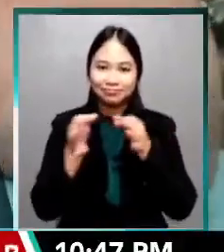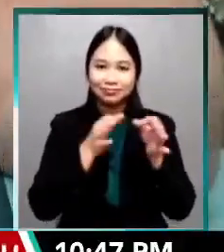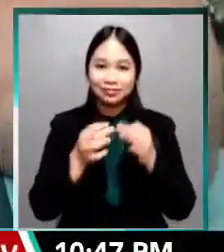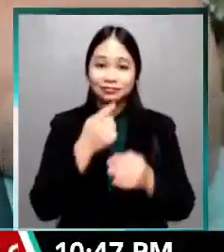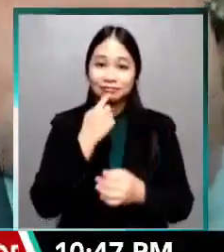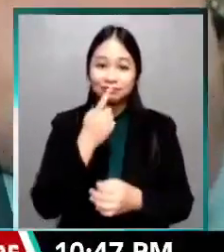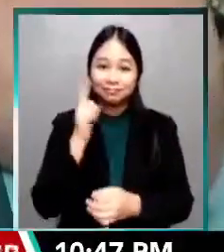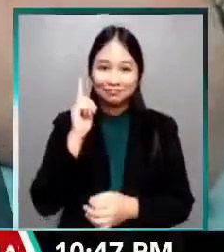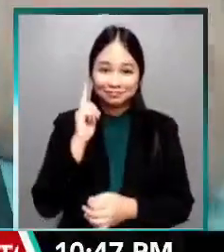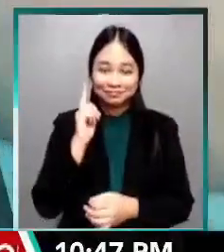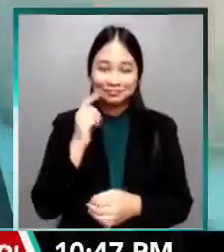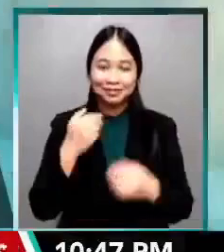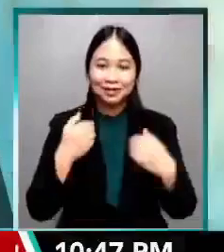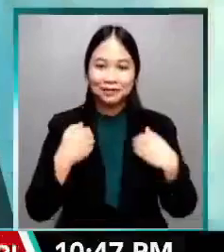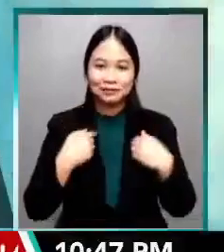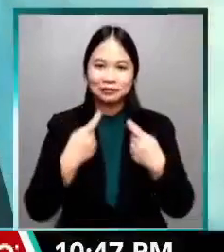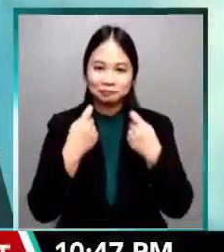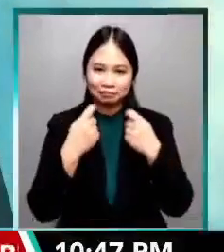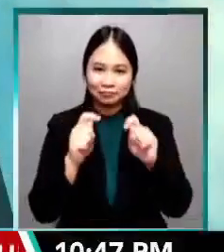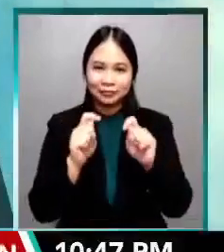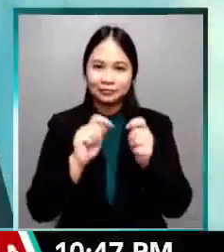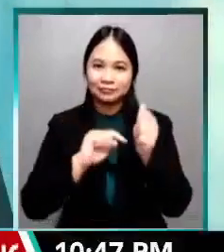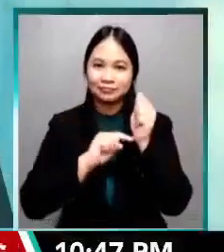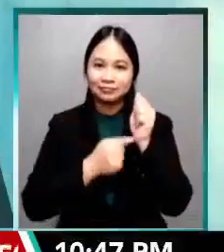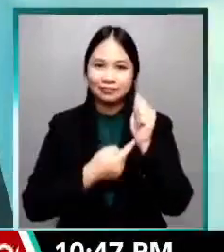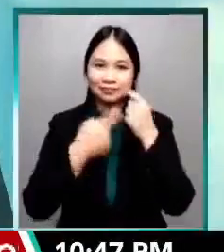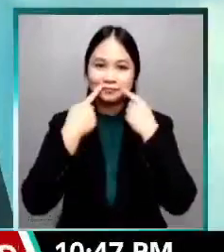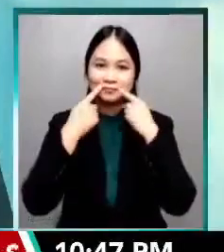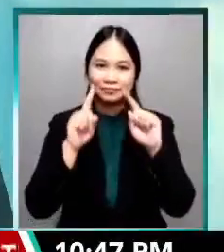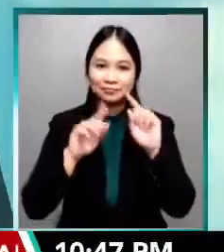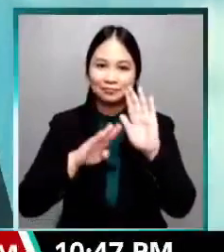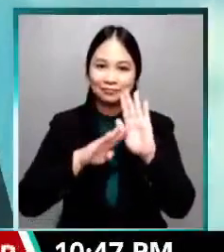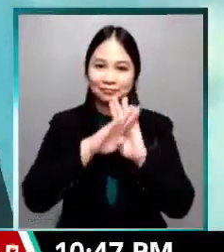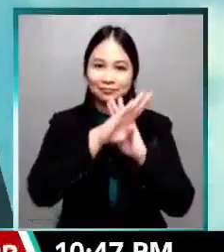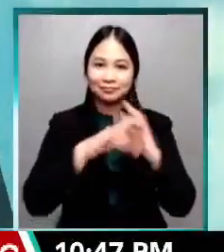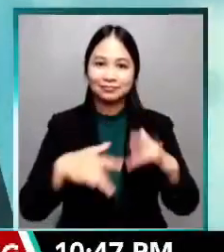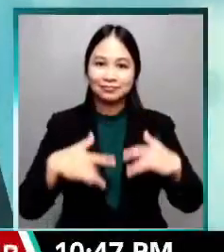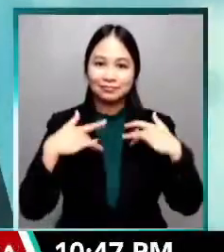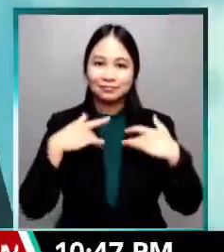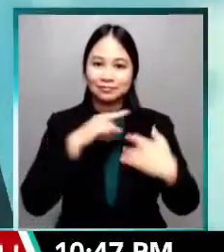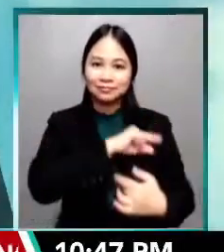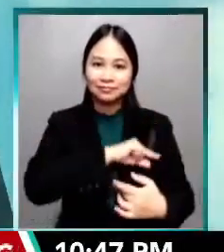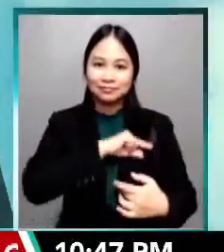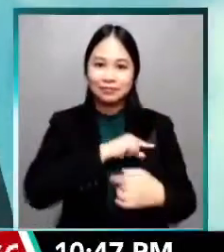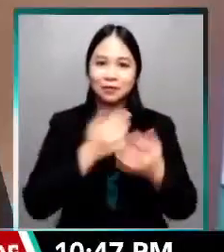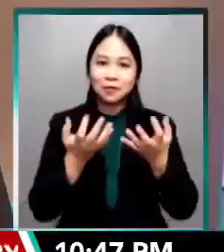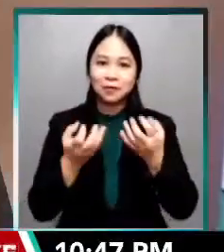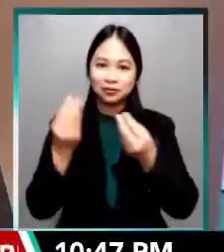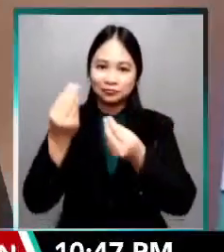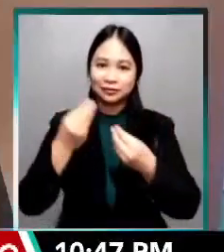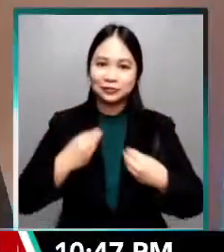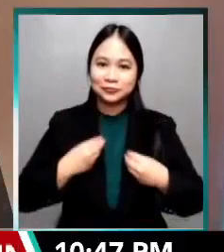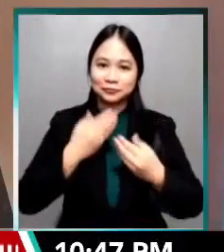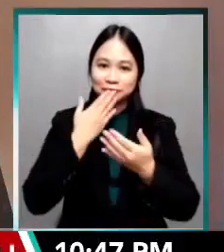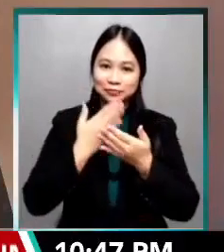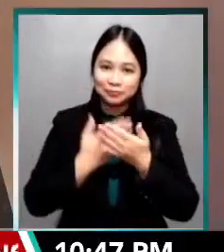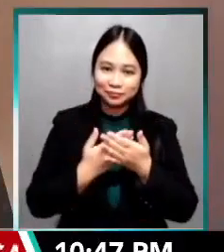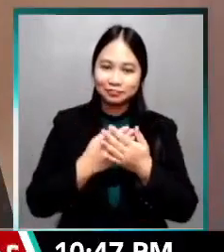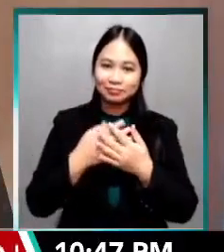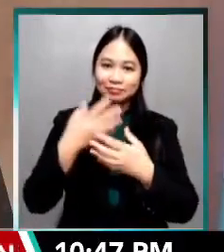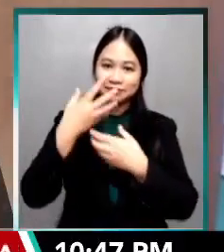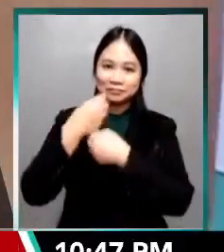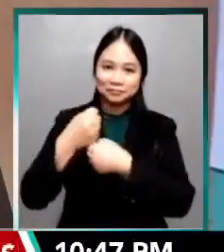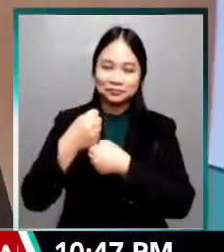para makaangat sa buhay. Hangad din daw niyang maibalik ang kabutihan at tiwala na ibinigay sa kanya ng mga taong tumutulong sa